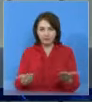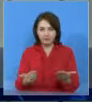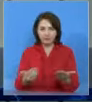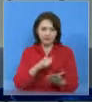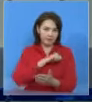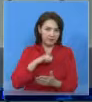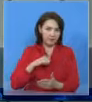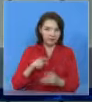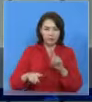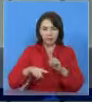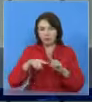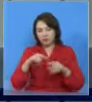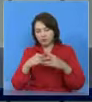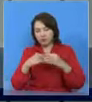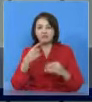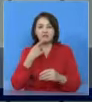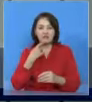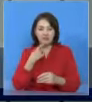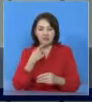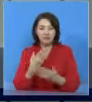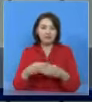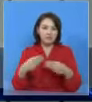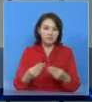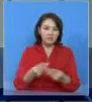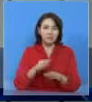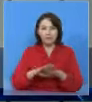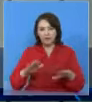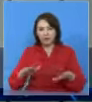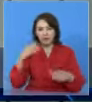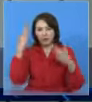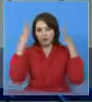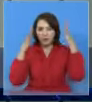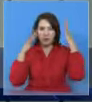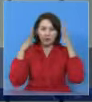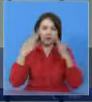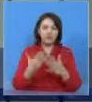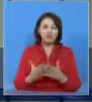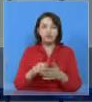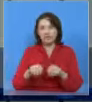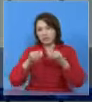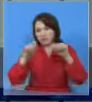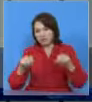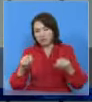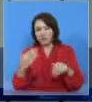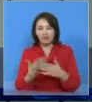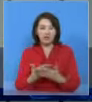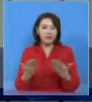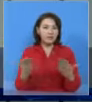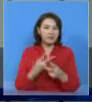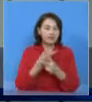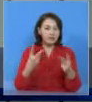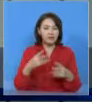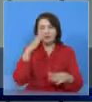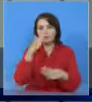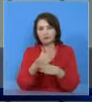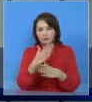өз туған тілінде дәріс алғаннан кейін балалар ойындағы қасиеттері ашылады. Оған былай қарағанда қолдау